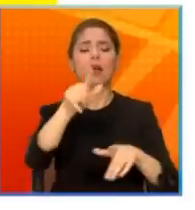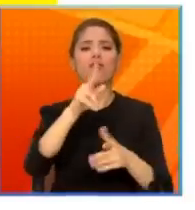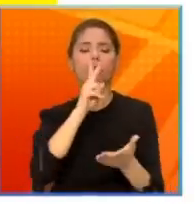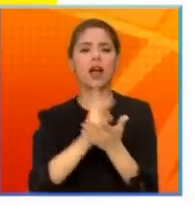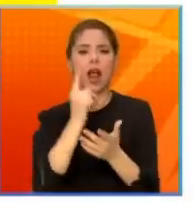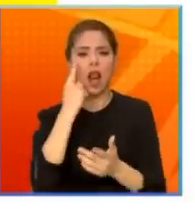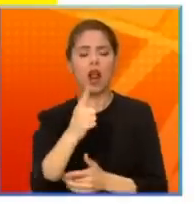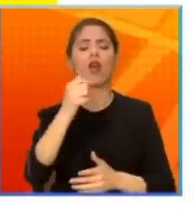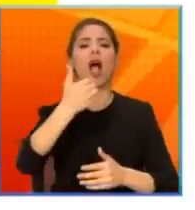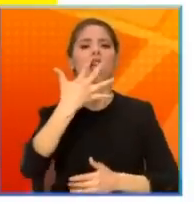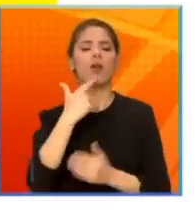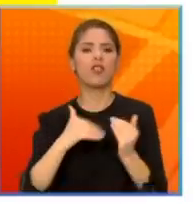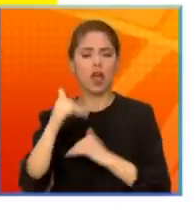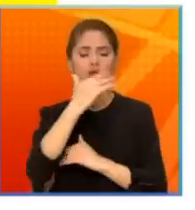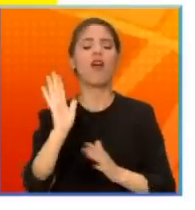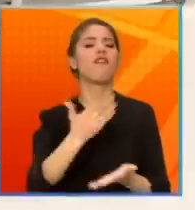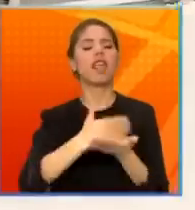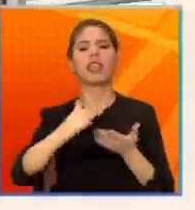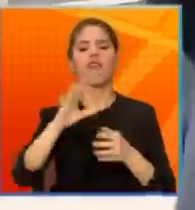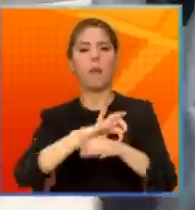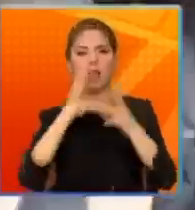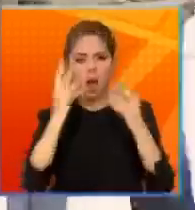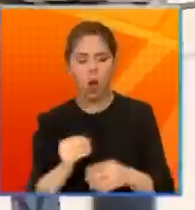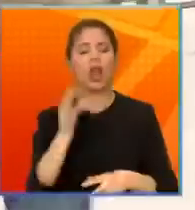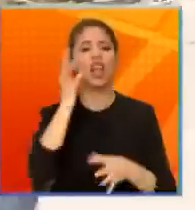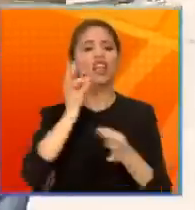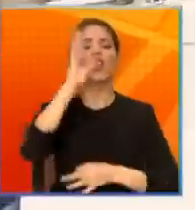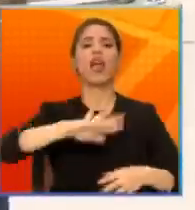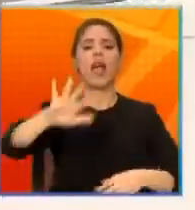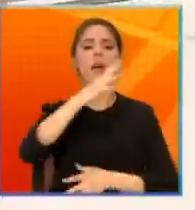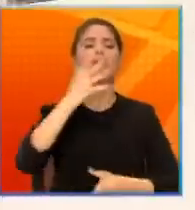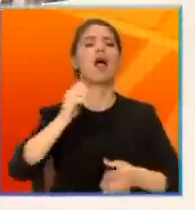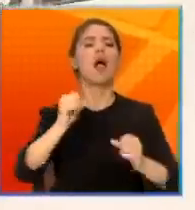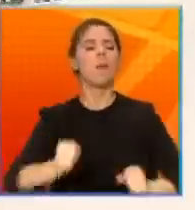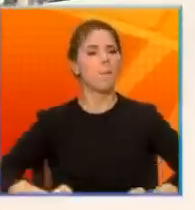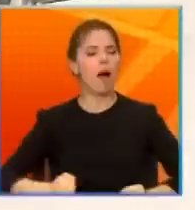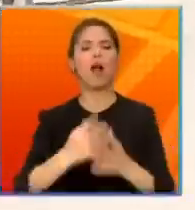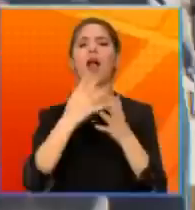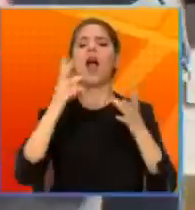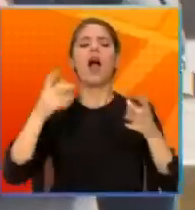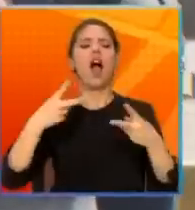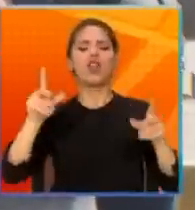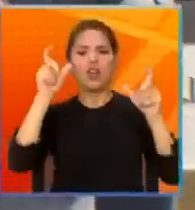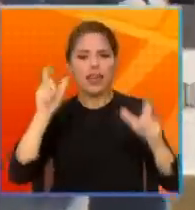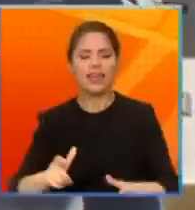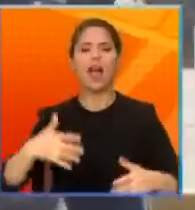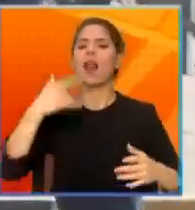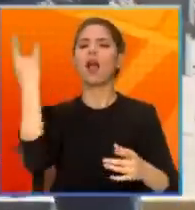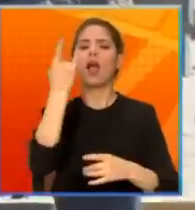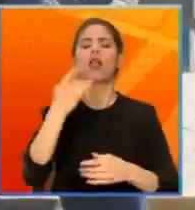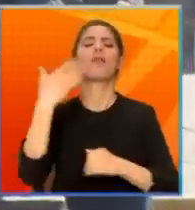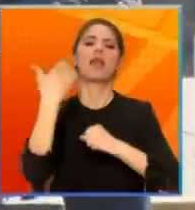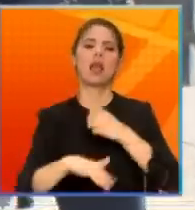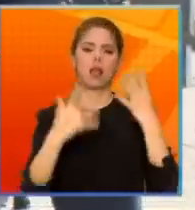üstü ve kronik rahatsızlığı bulunanların evden çıkması, park ve açık alanlarda dolaşması kısıtlandı. Daha uygulamanın ilk